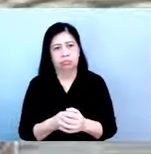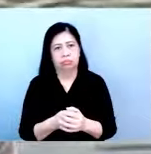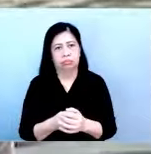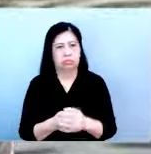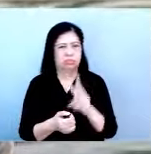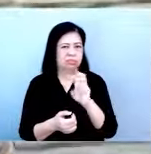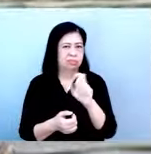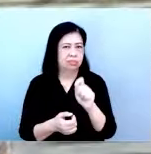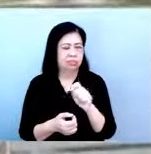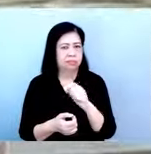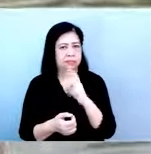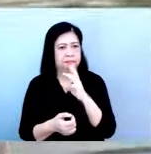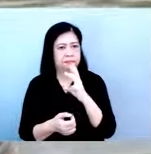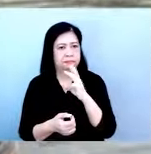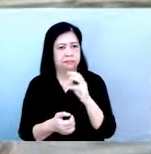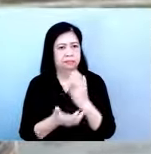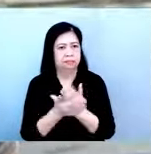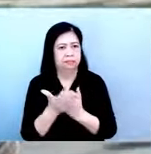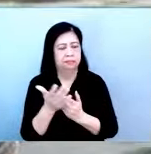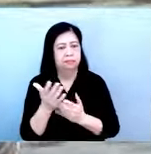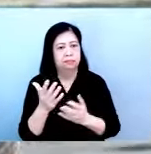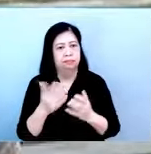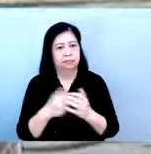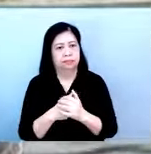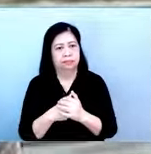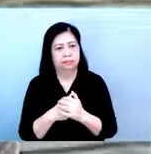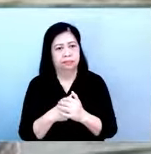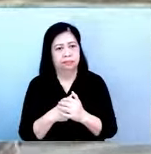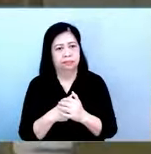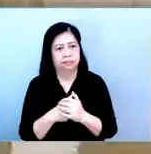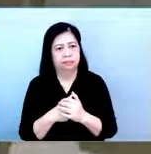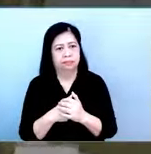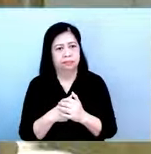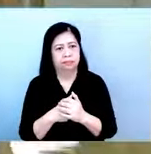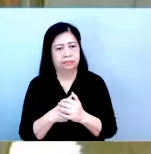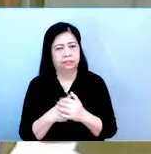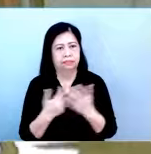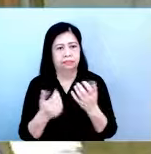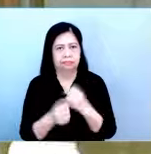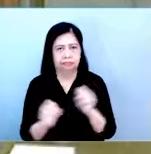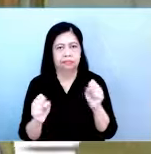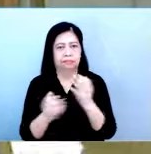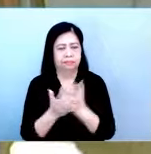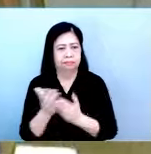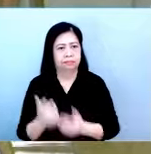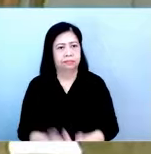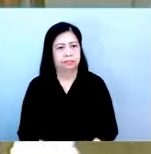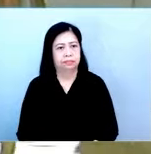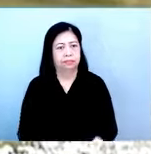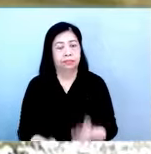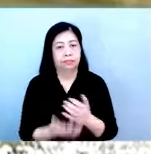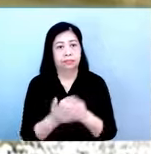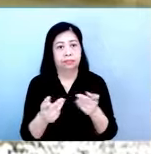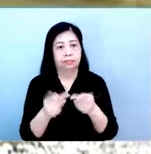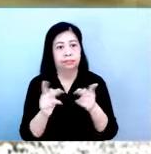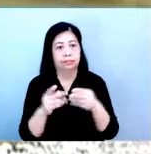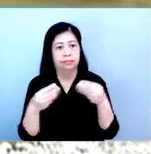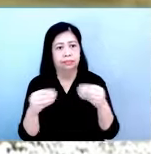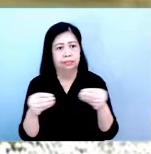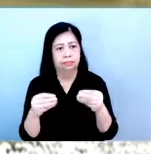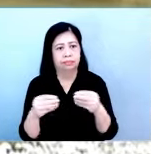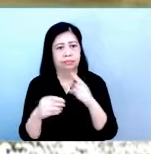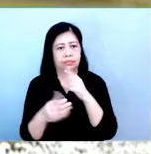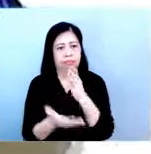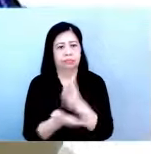basa yung iba. Yung iba, ano, na agapan pa namin. Ang ilang pwesto sa palengke, tigil rin muna